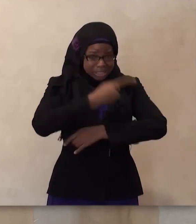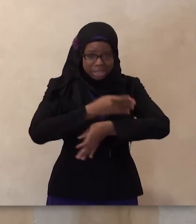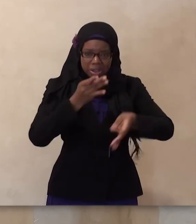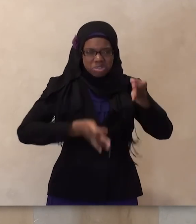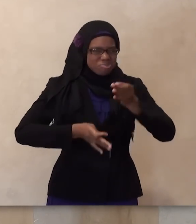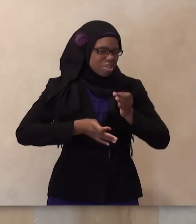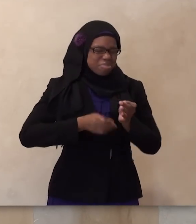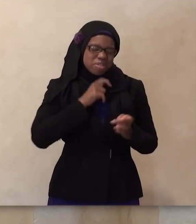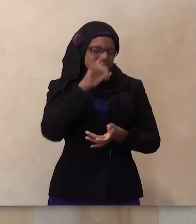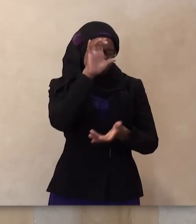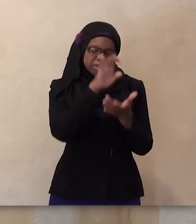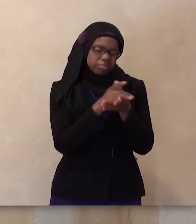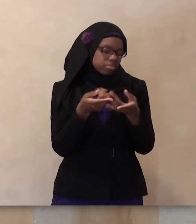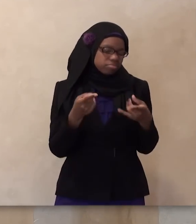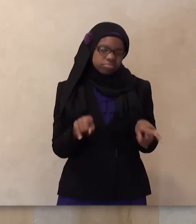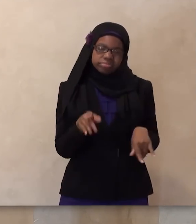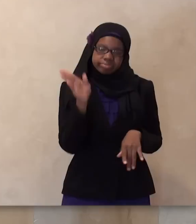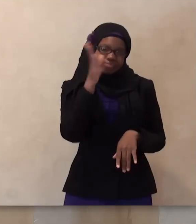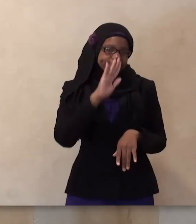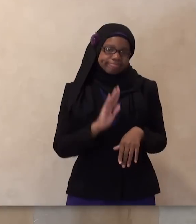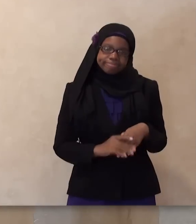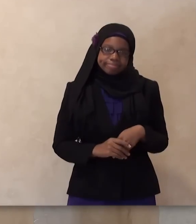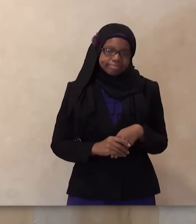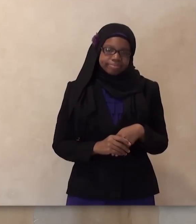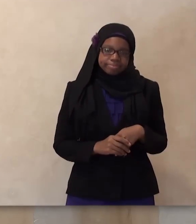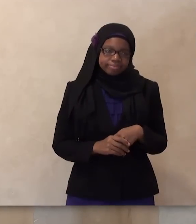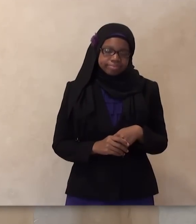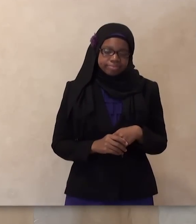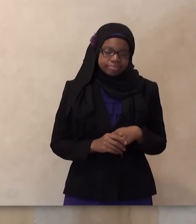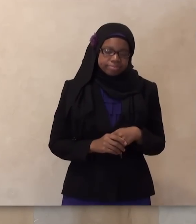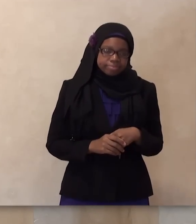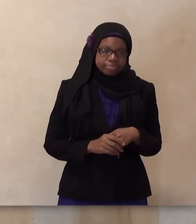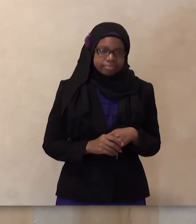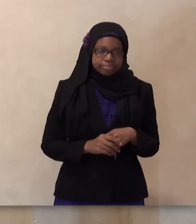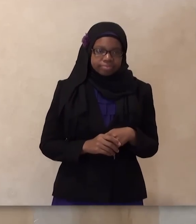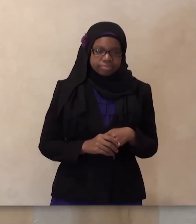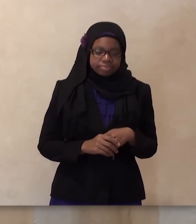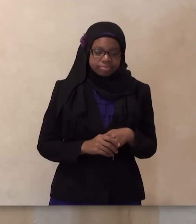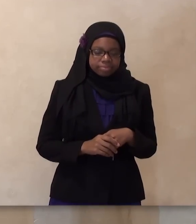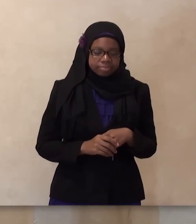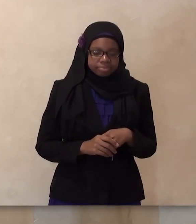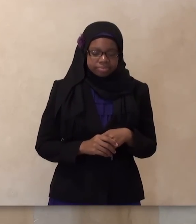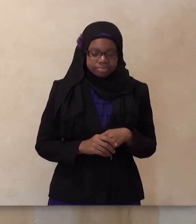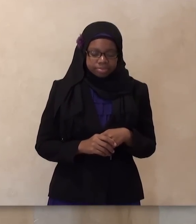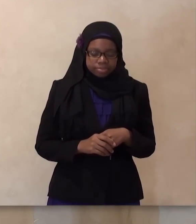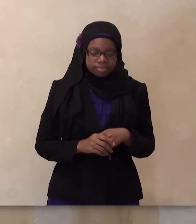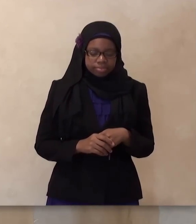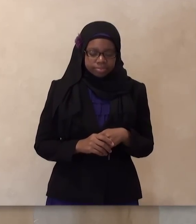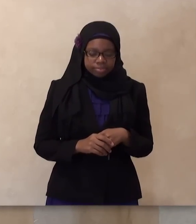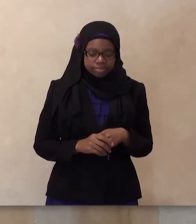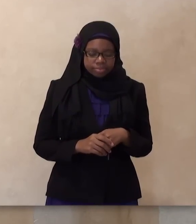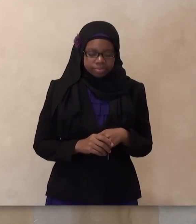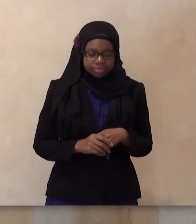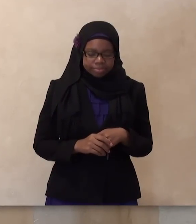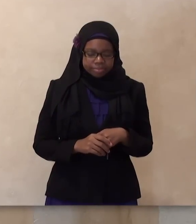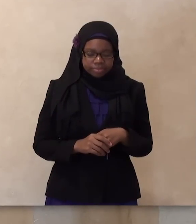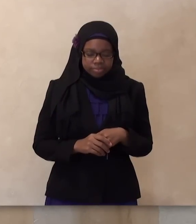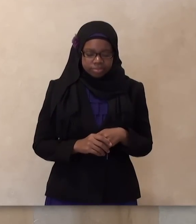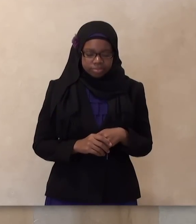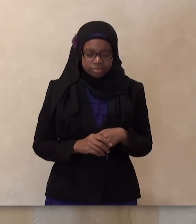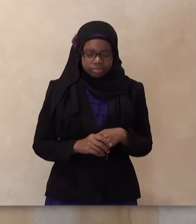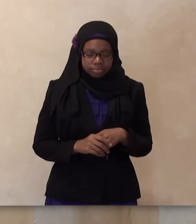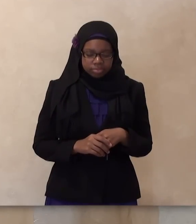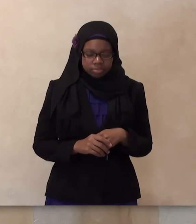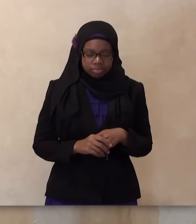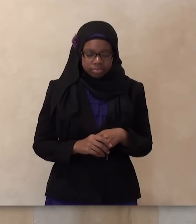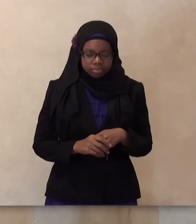come. He said in his through his actions and through his tongue, وَمَا أَظُنُّ السَّاعَةَ قَائِمَةً وَلَئِن رُدِدْتُ إِلَىٰ